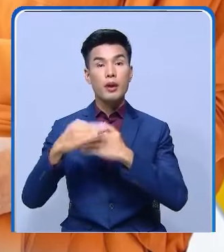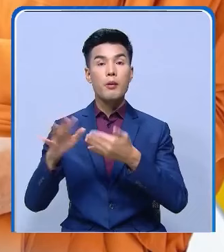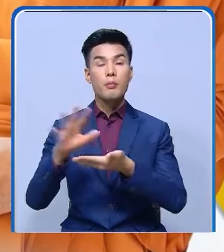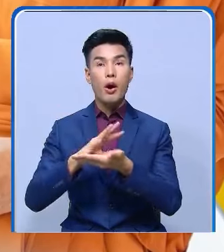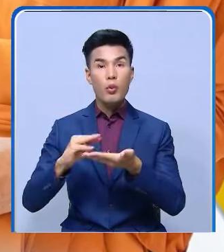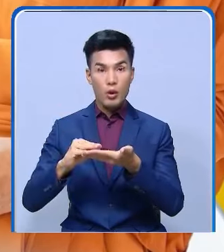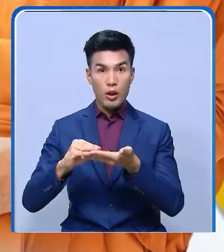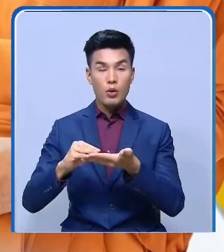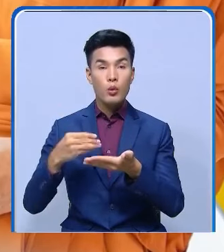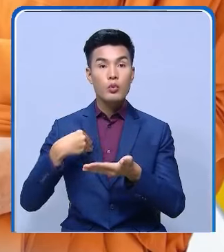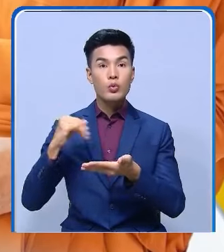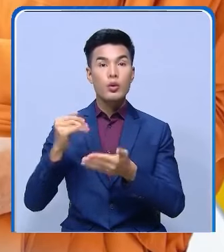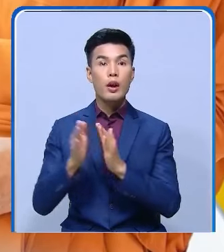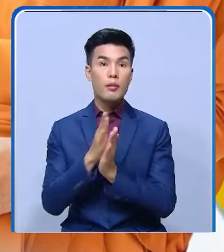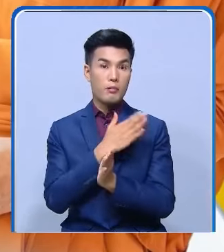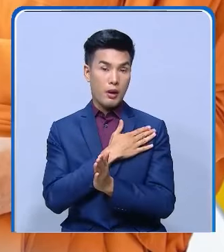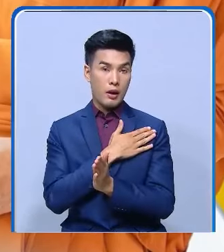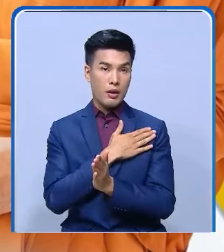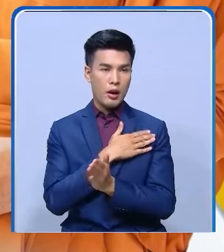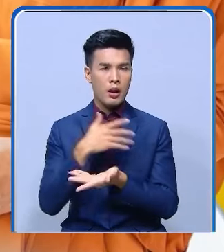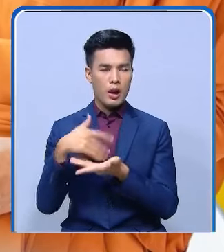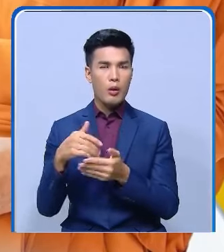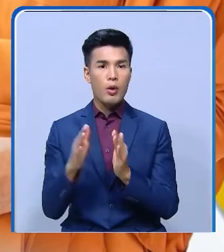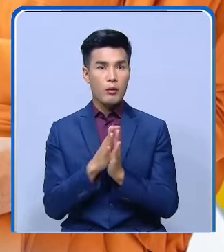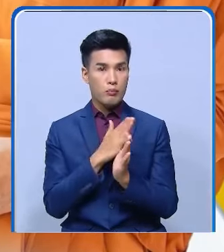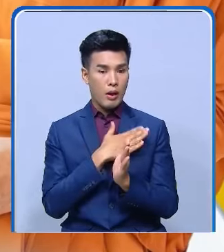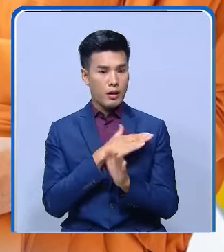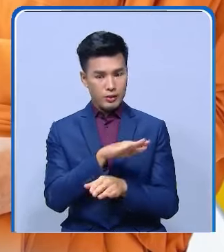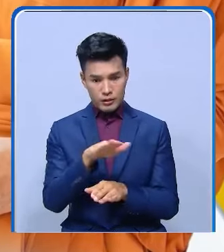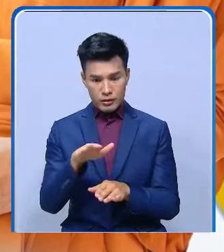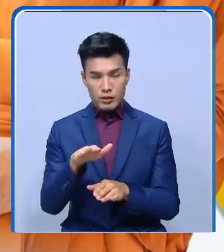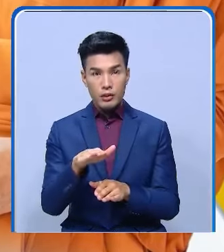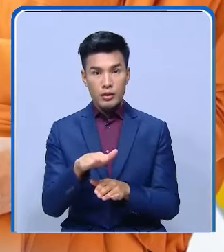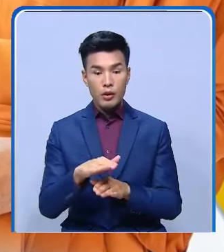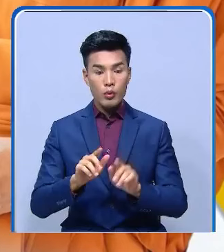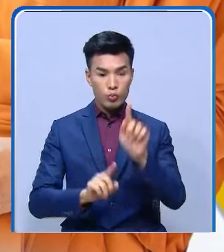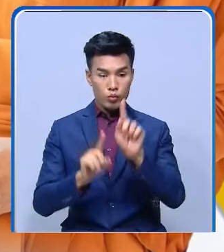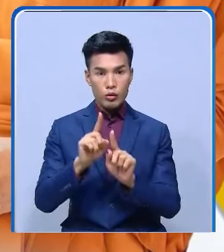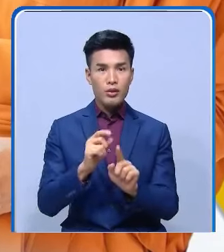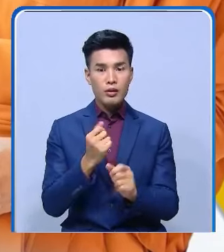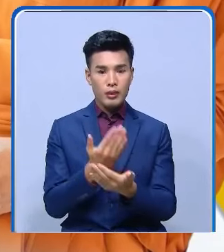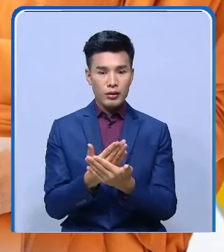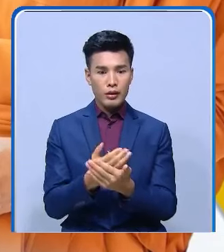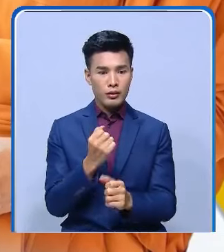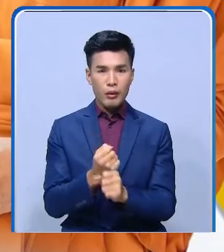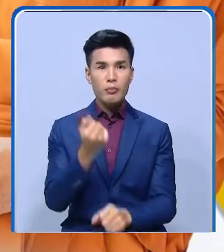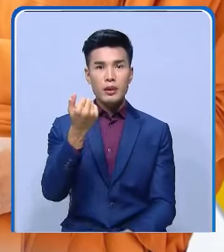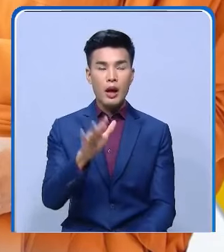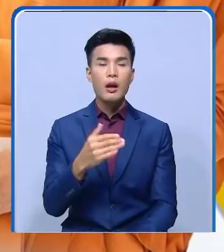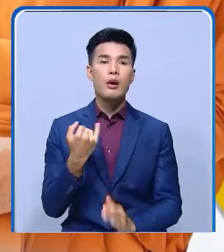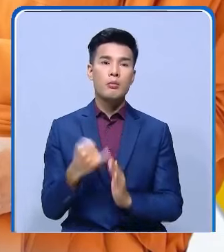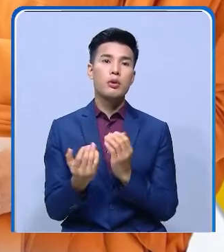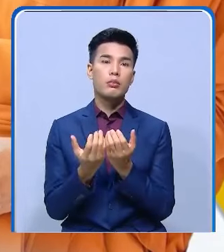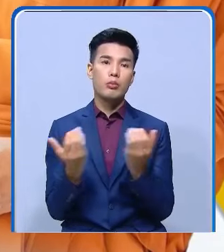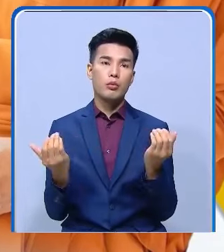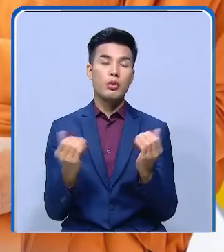หาจุฬาลงกรณราชวิทยาลัยท่านบอกว่าพระเทรดหุ้นเนี่ยทำไม่ได้ผิดหลักพระธรรมวินัยศ